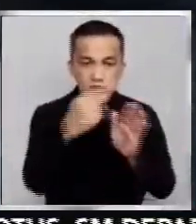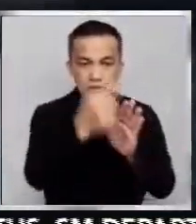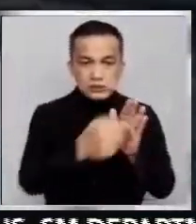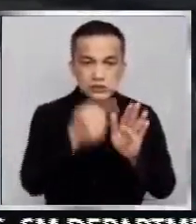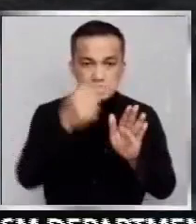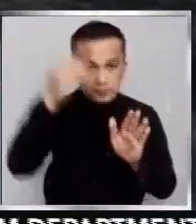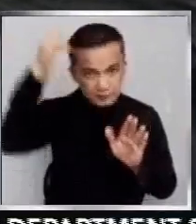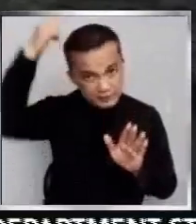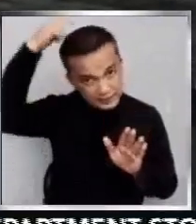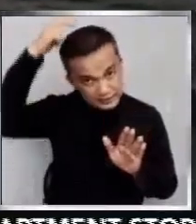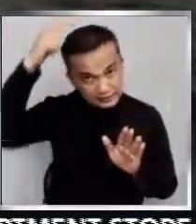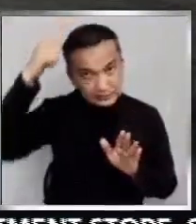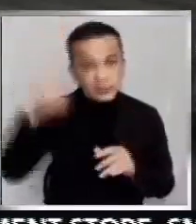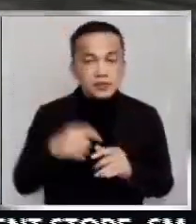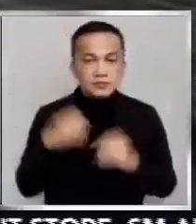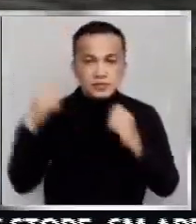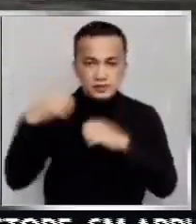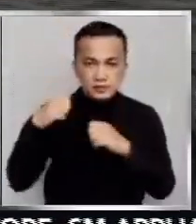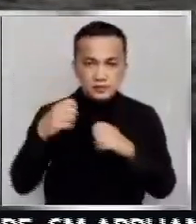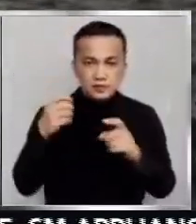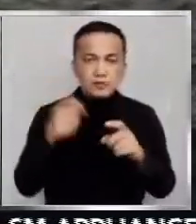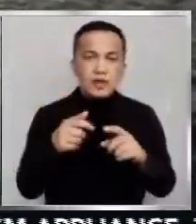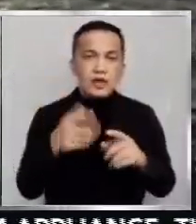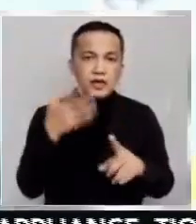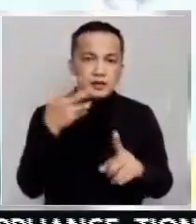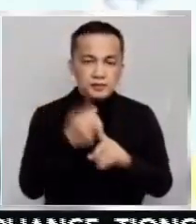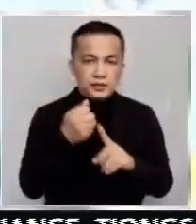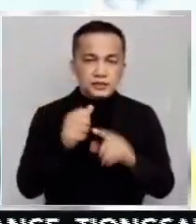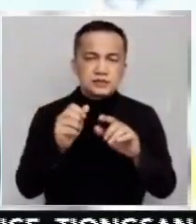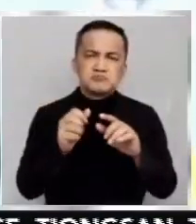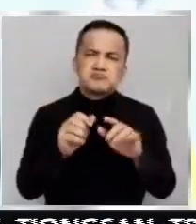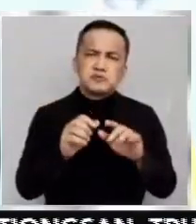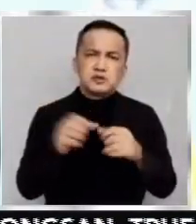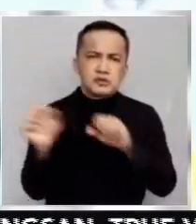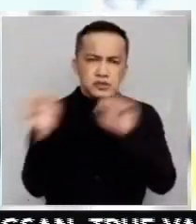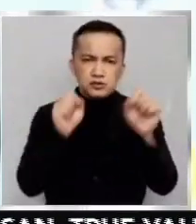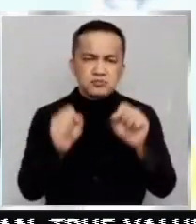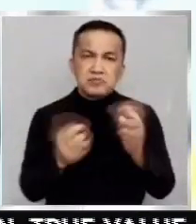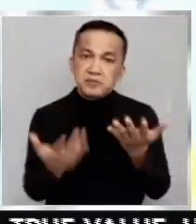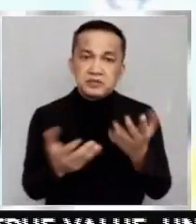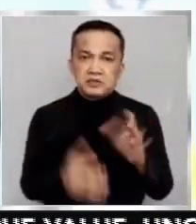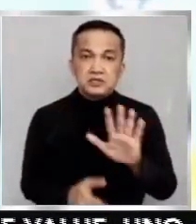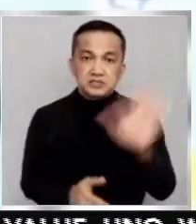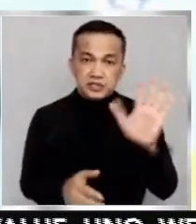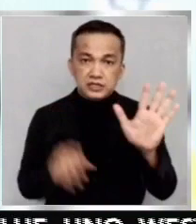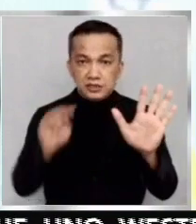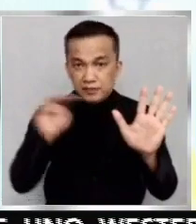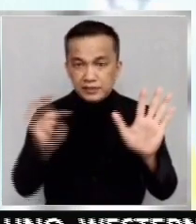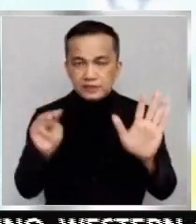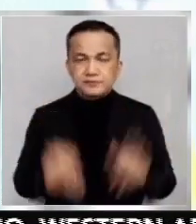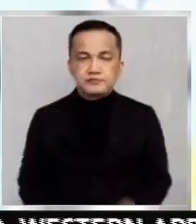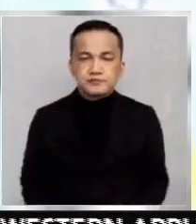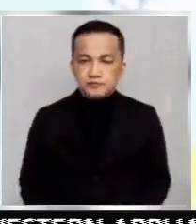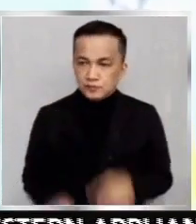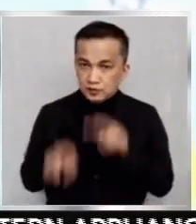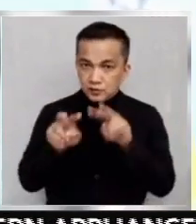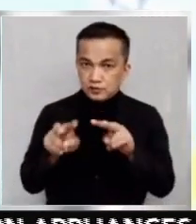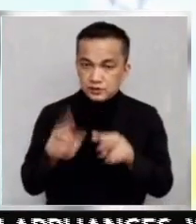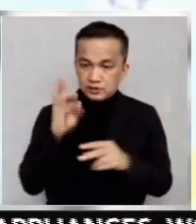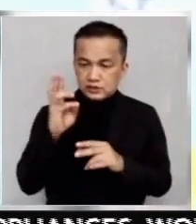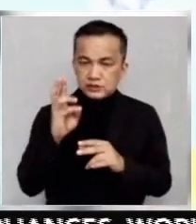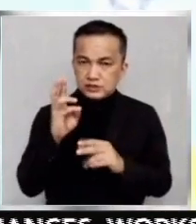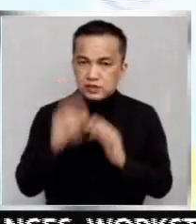Inaasahang mararamdaman ang epekto ng bagyo mula Linggo o Lunes. Monitoring po tayo. Magiging 6 hours ang updating natin